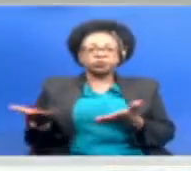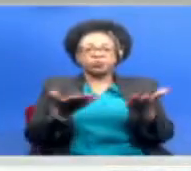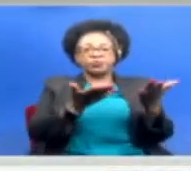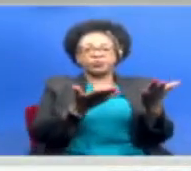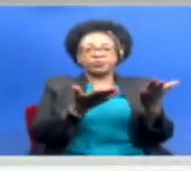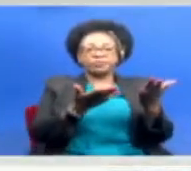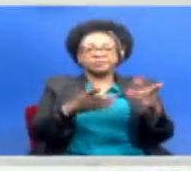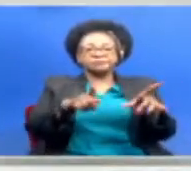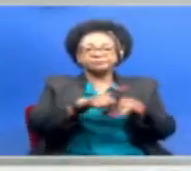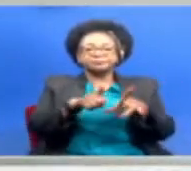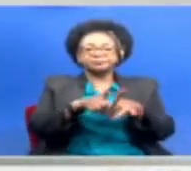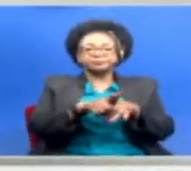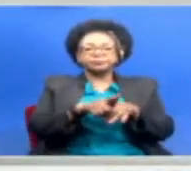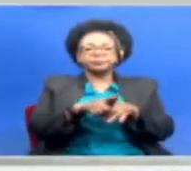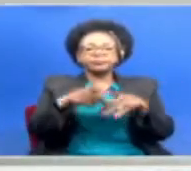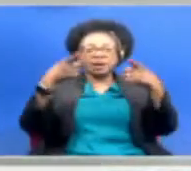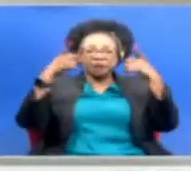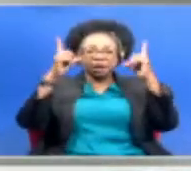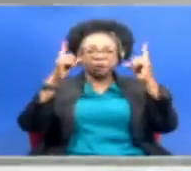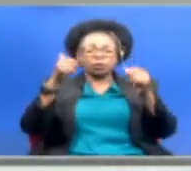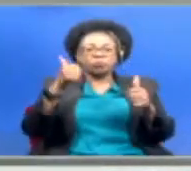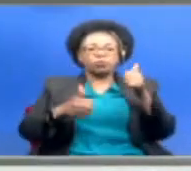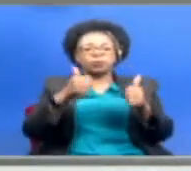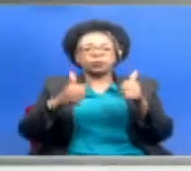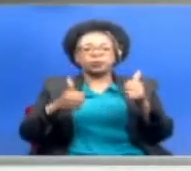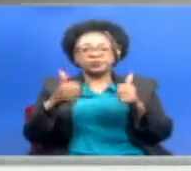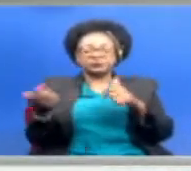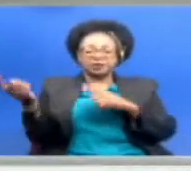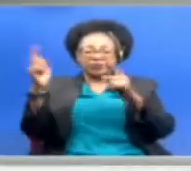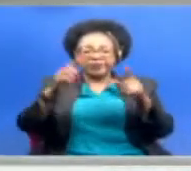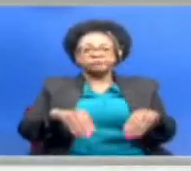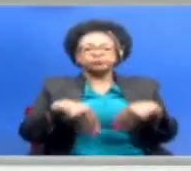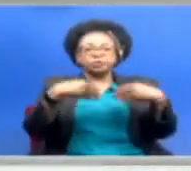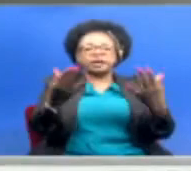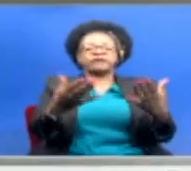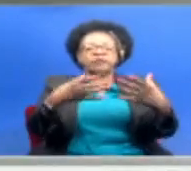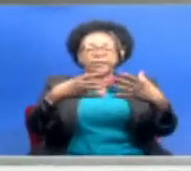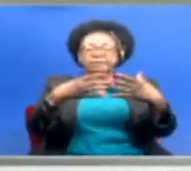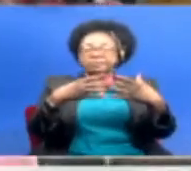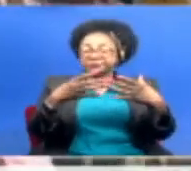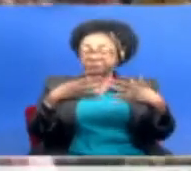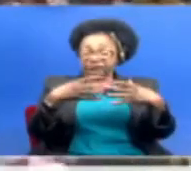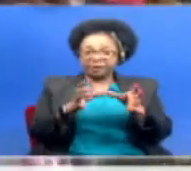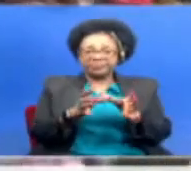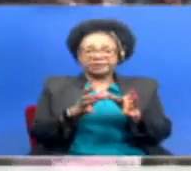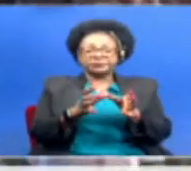na kumchinja ng'ombe ambaye alikuwa amekuja kutoa kama zawadi kwa familia moja maskini.